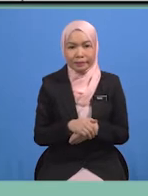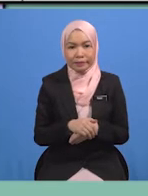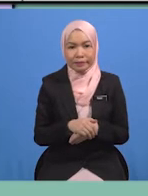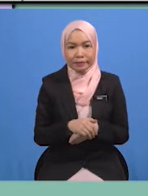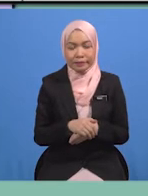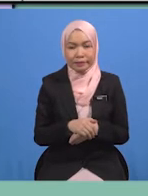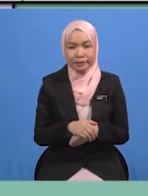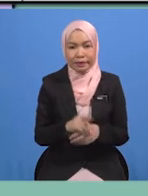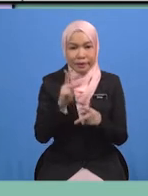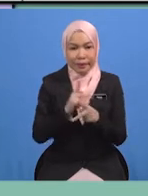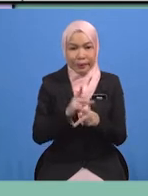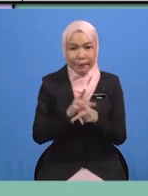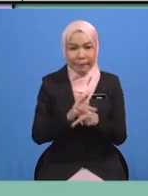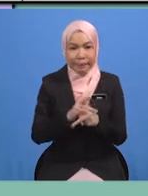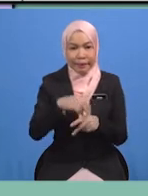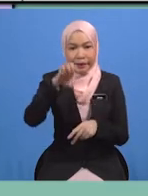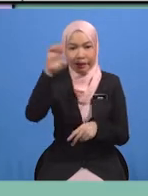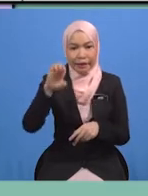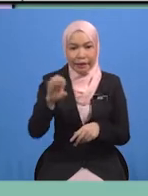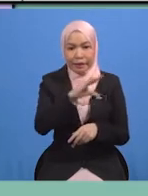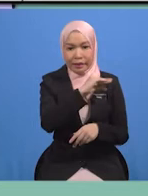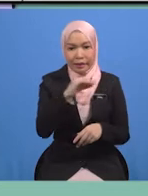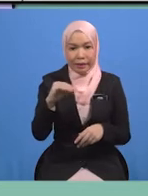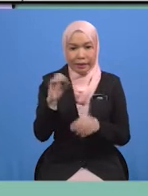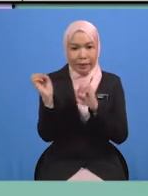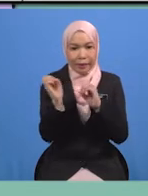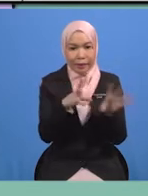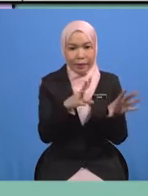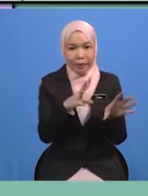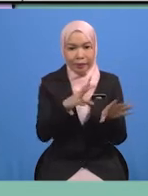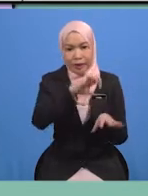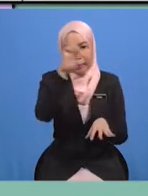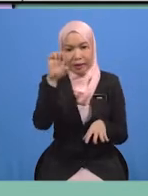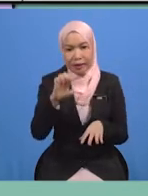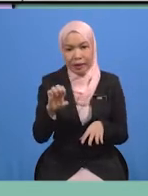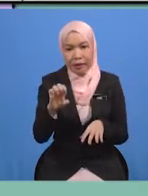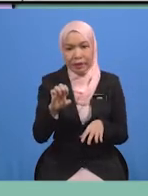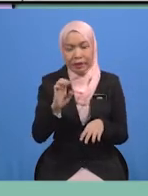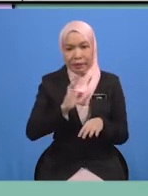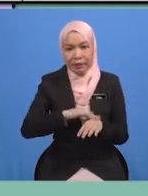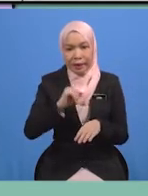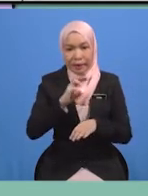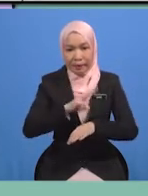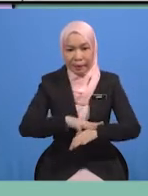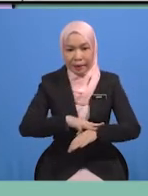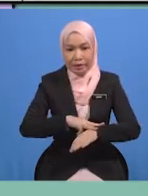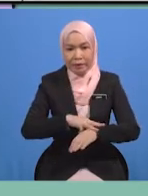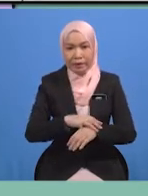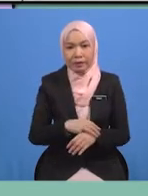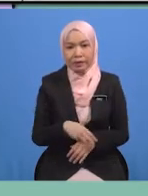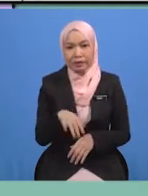menyimpan cas elektrik dan menyah cas elektrik pada